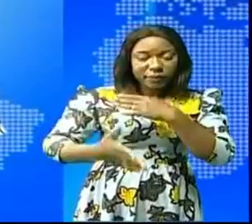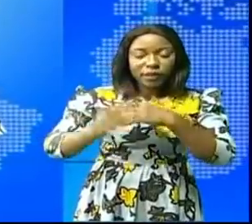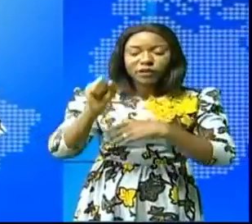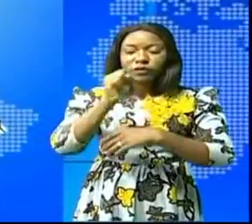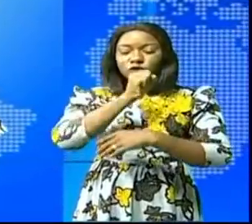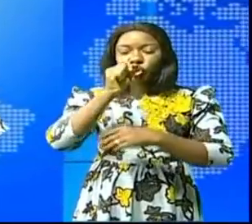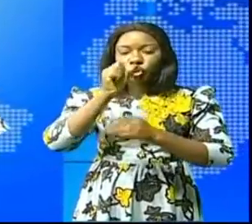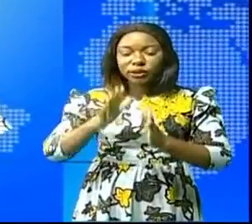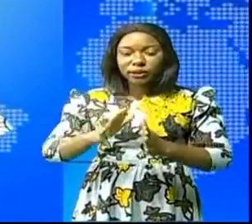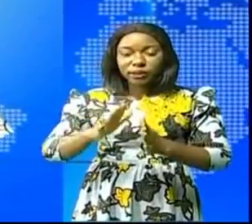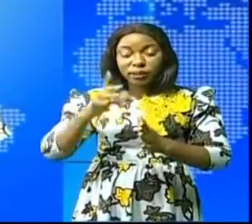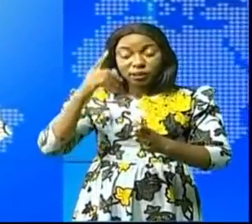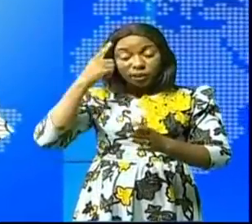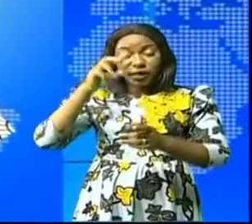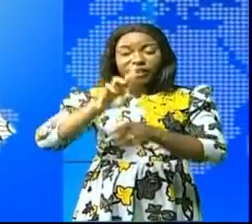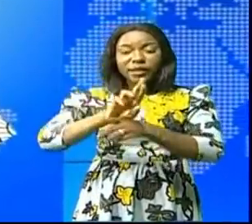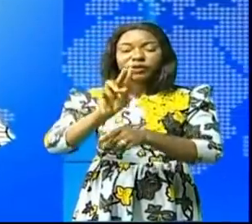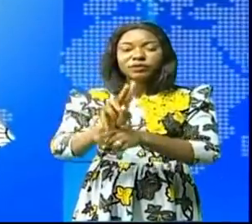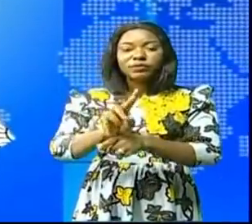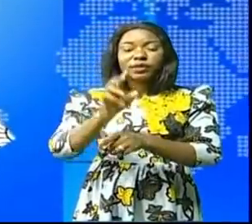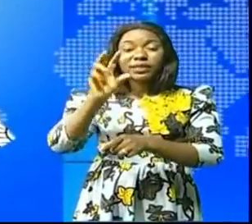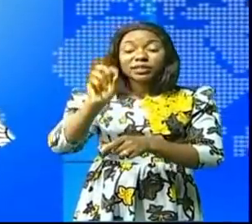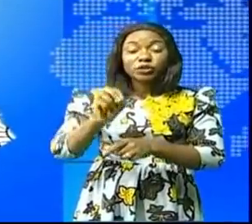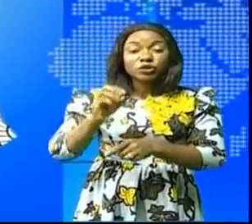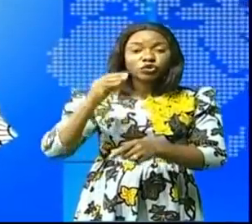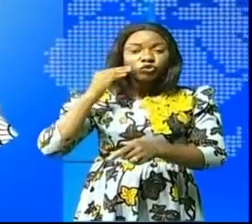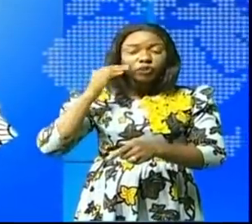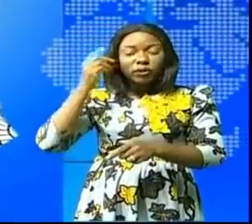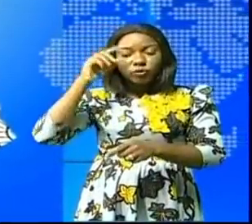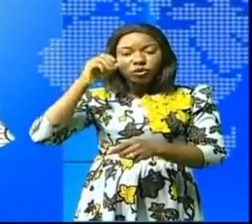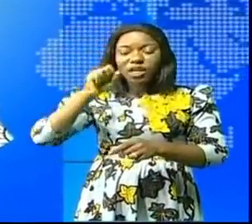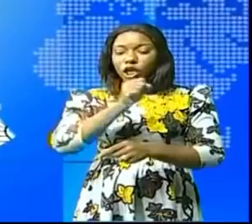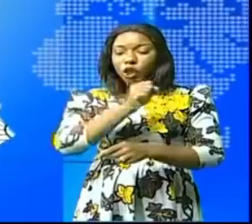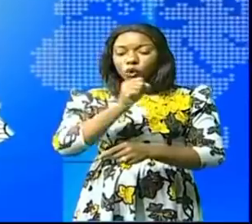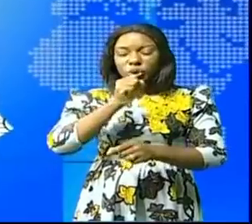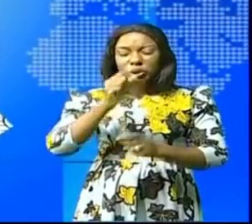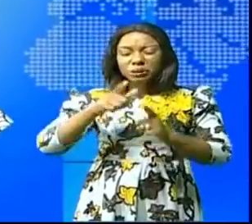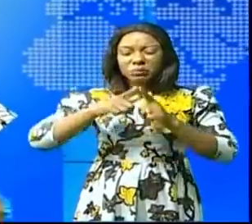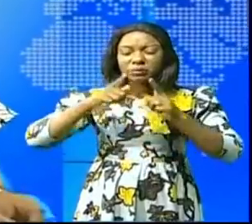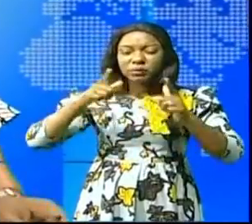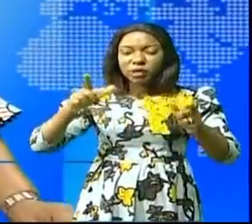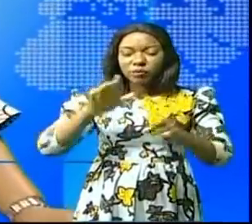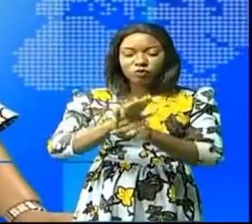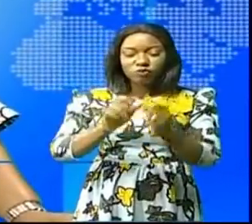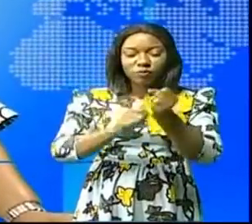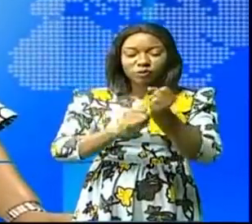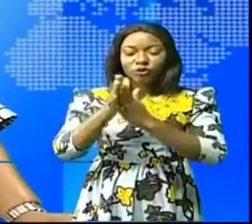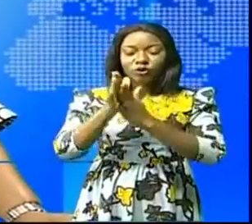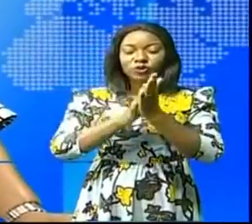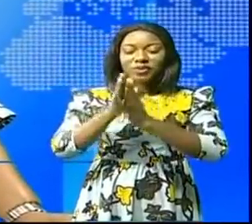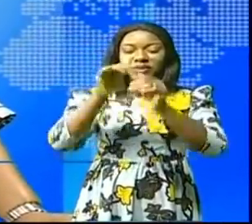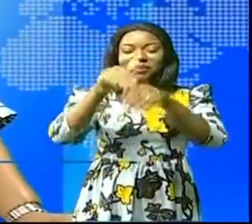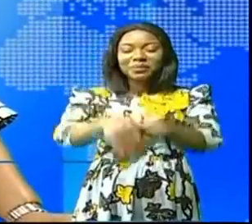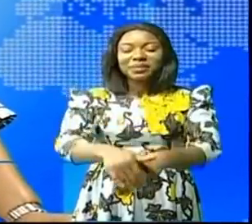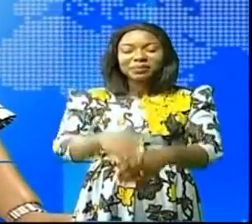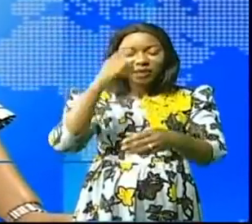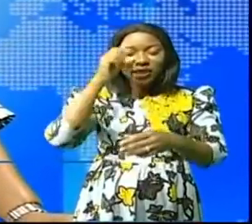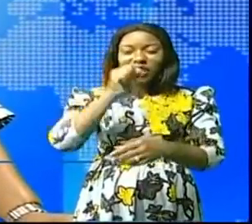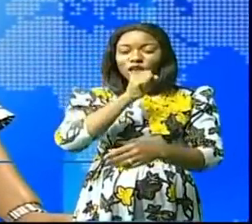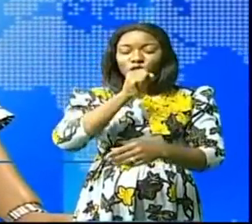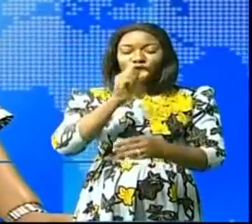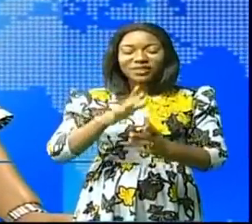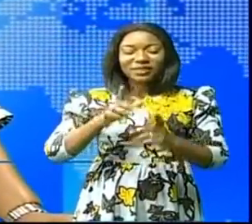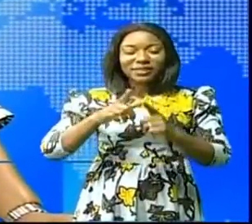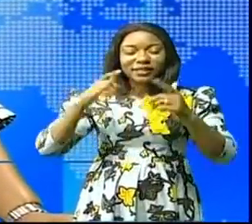pris pour le 30 juin, date historique pour un concert mythique. Plusieurs annonceurs souhaitent participer à ces